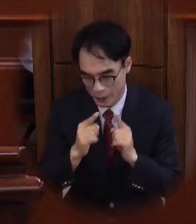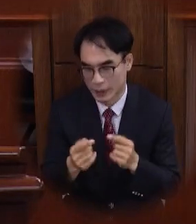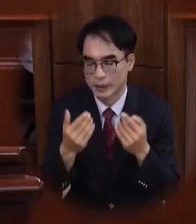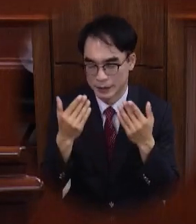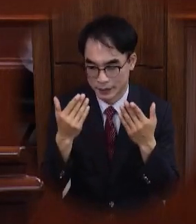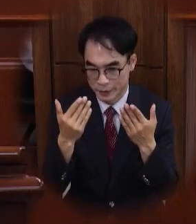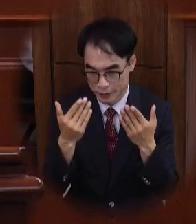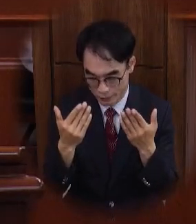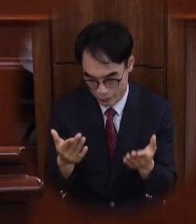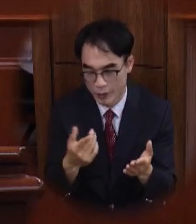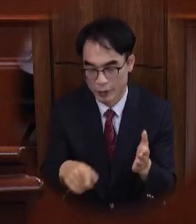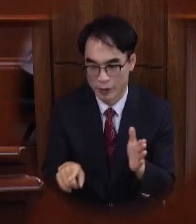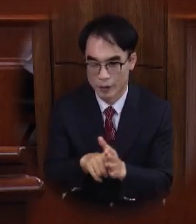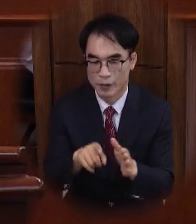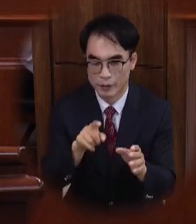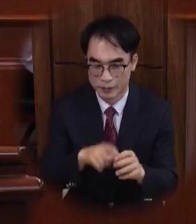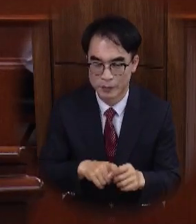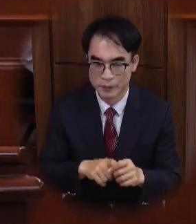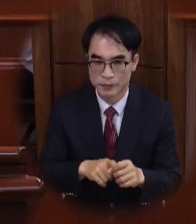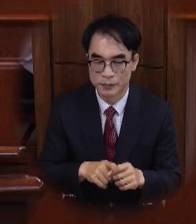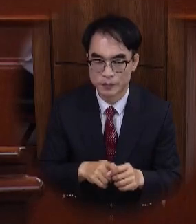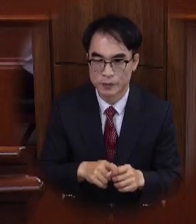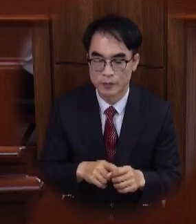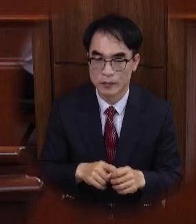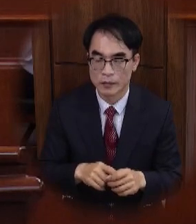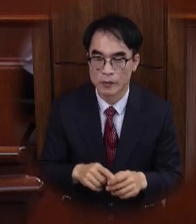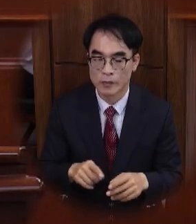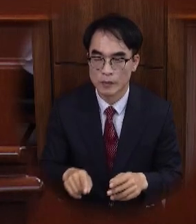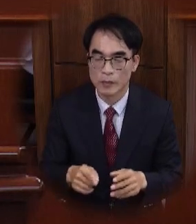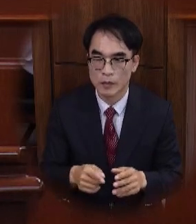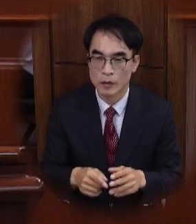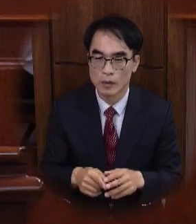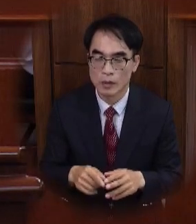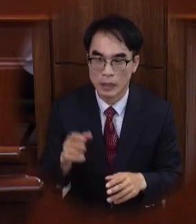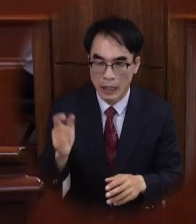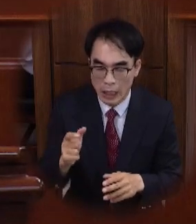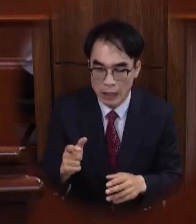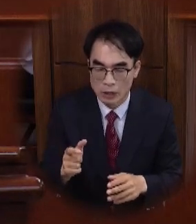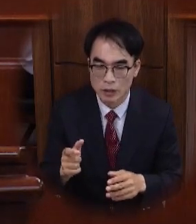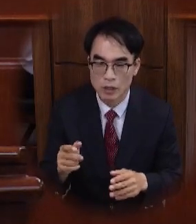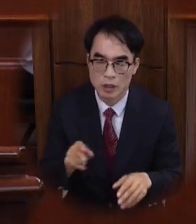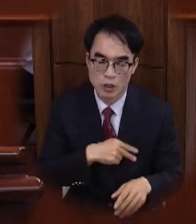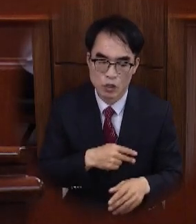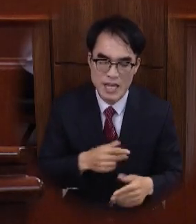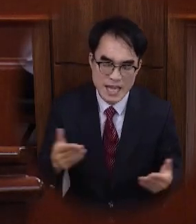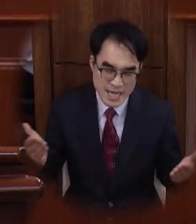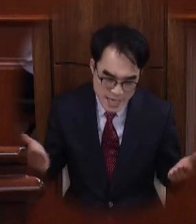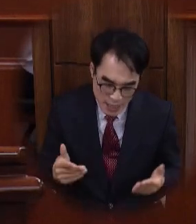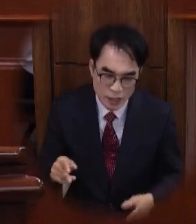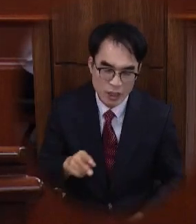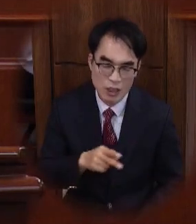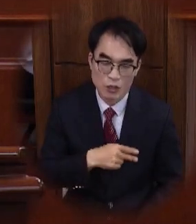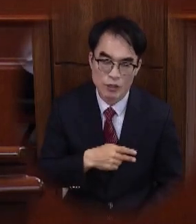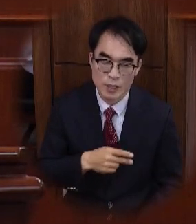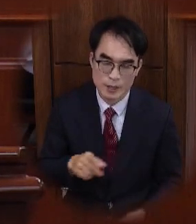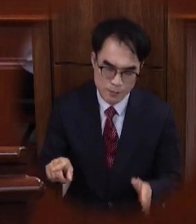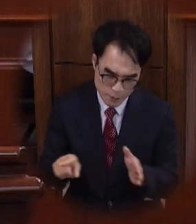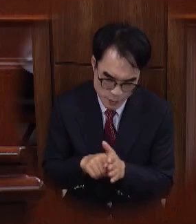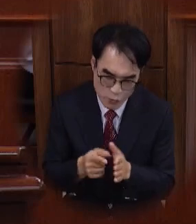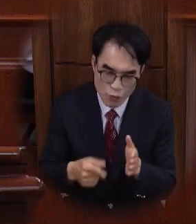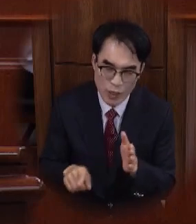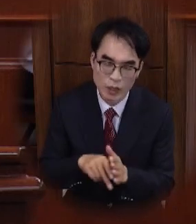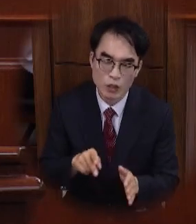드리기 위함입니다 일하는 의회 강한 의회 신뢰받는 의회를 불주 노력하고